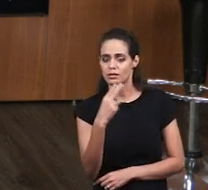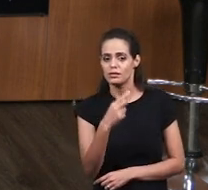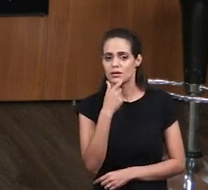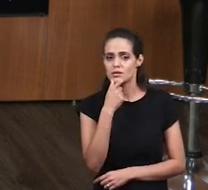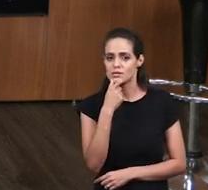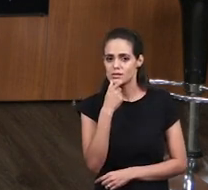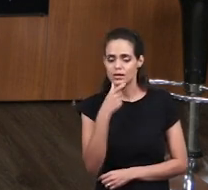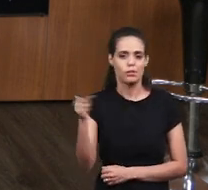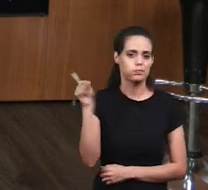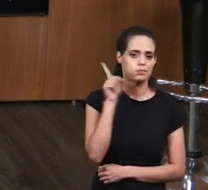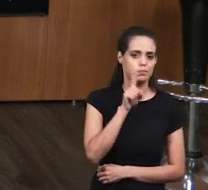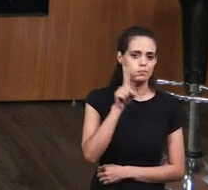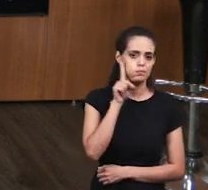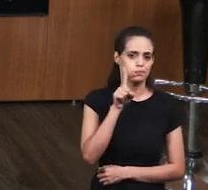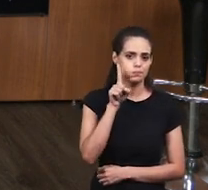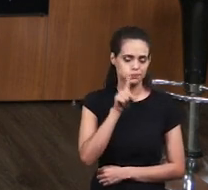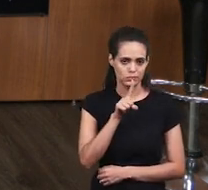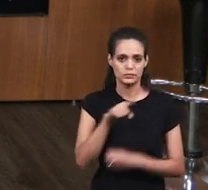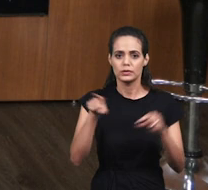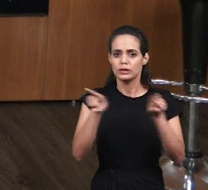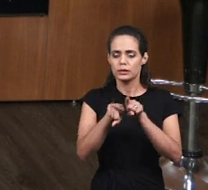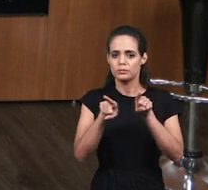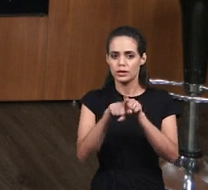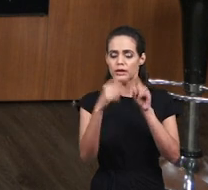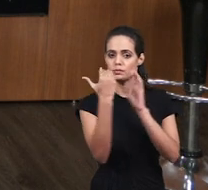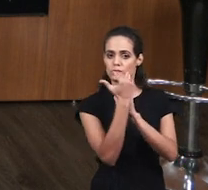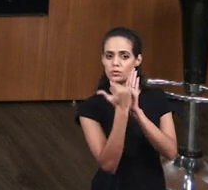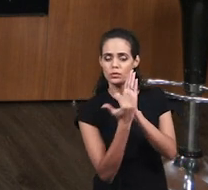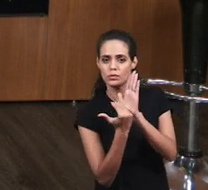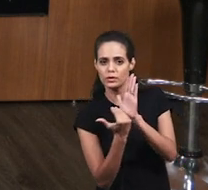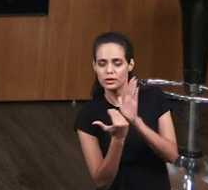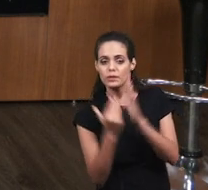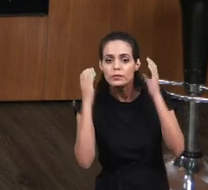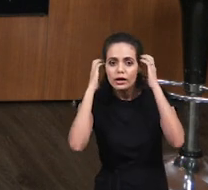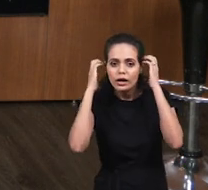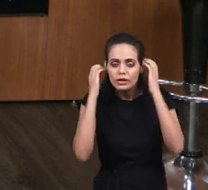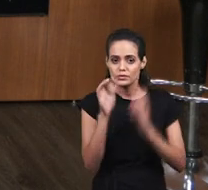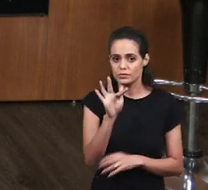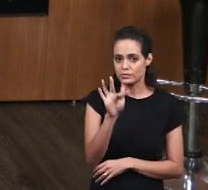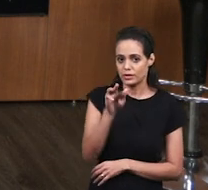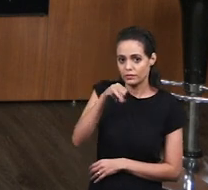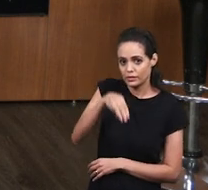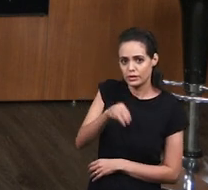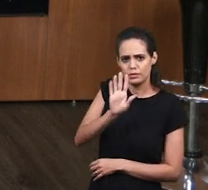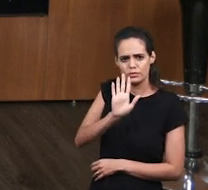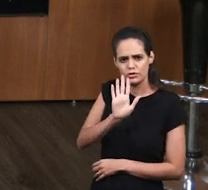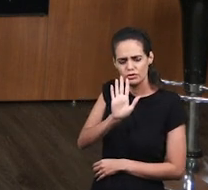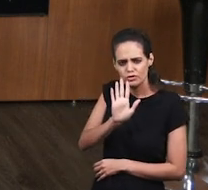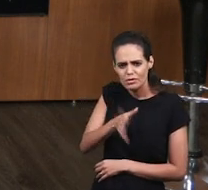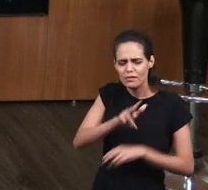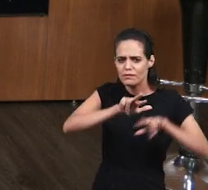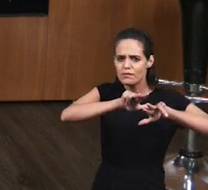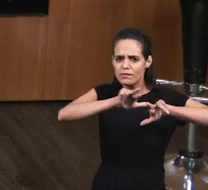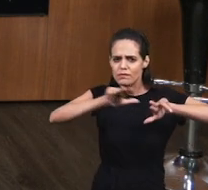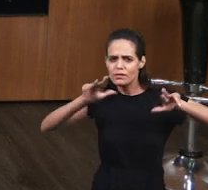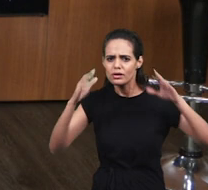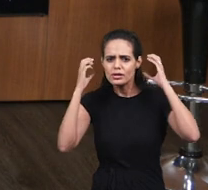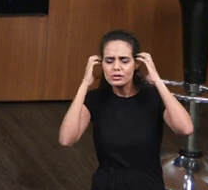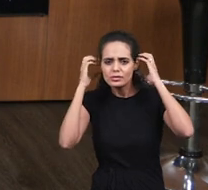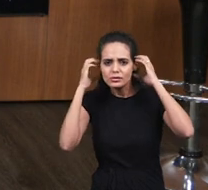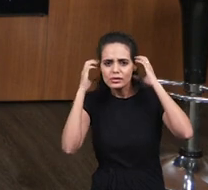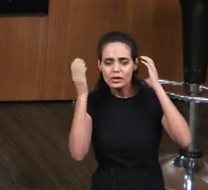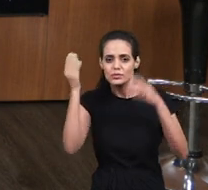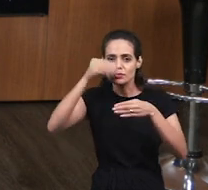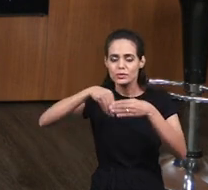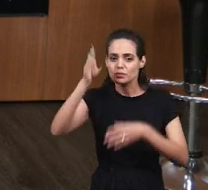de l'anglais pour les États-Unis. Nous avons aussi une version de la programmation pour la radio FM qui est transmise dans